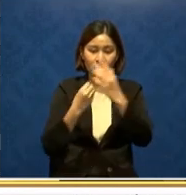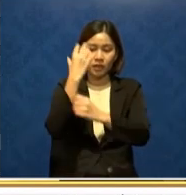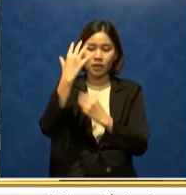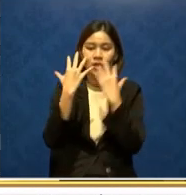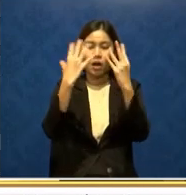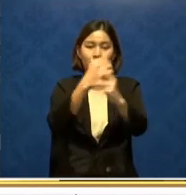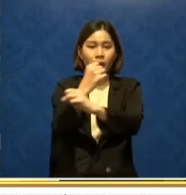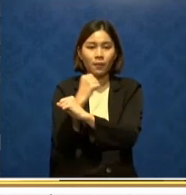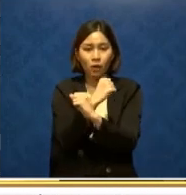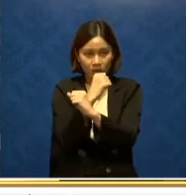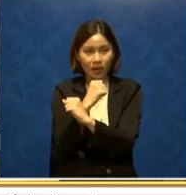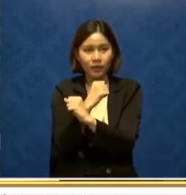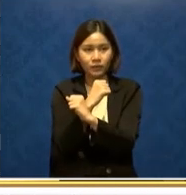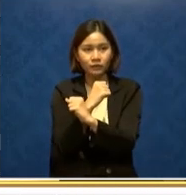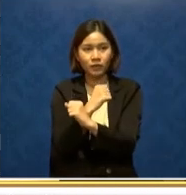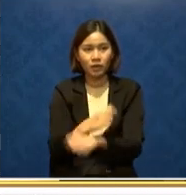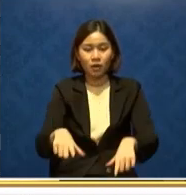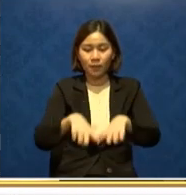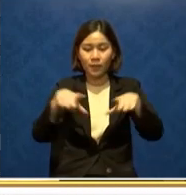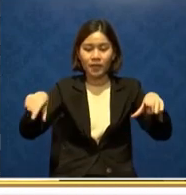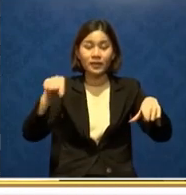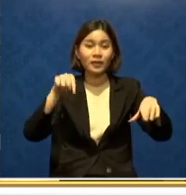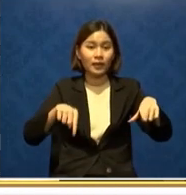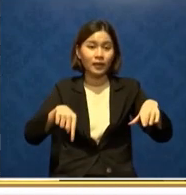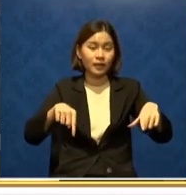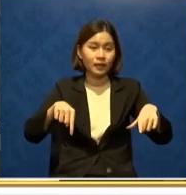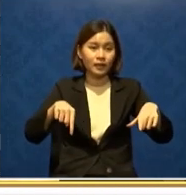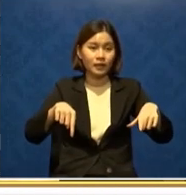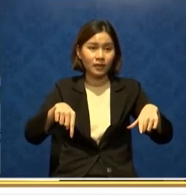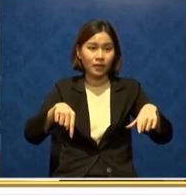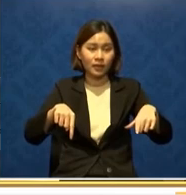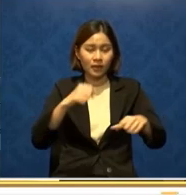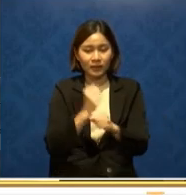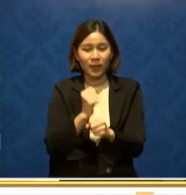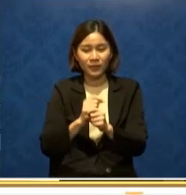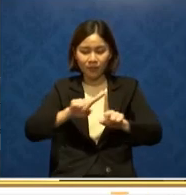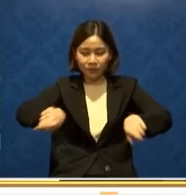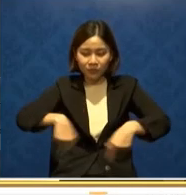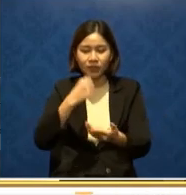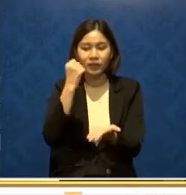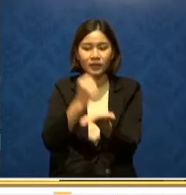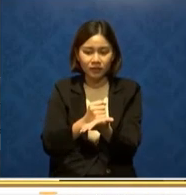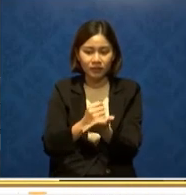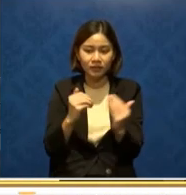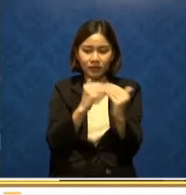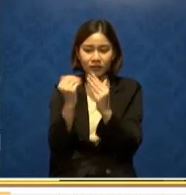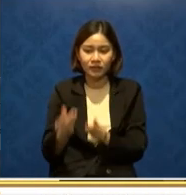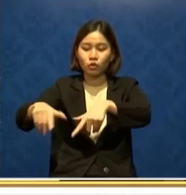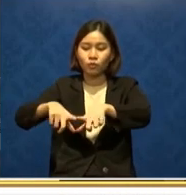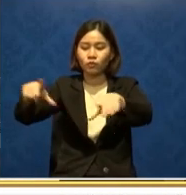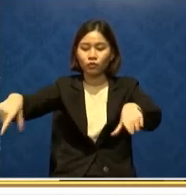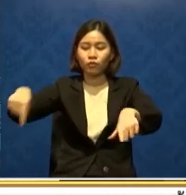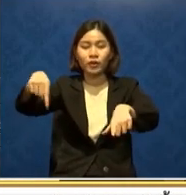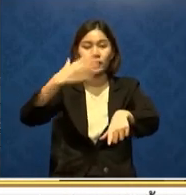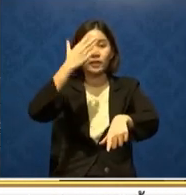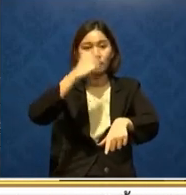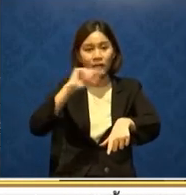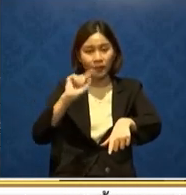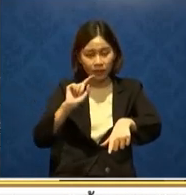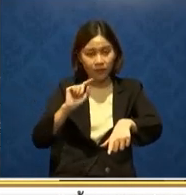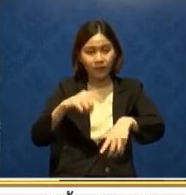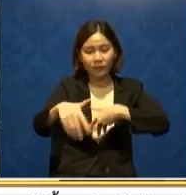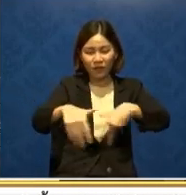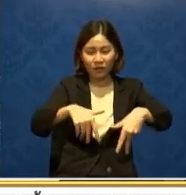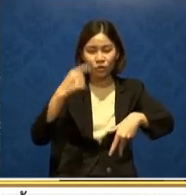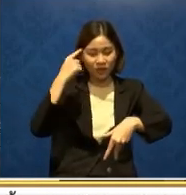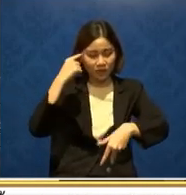วนและขอให้ส่งมอบพื้นที่ตรงนี้ออกเอกสารสิทธิ์ที่ดินทำกินให้กับราษฎรเพื่อจะให้ราษฎร